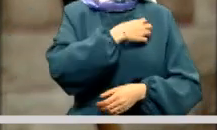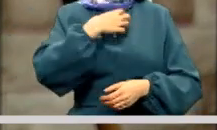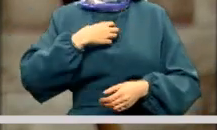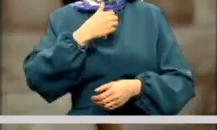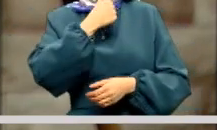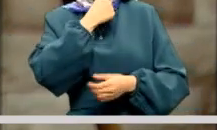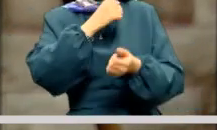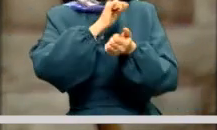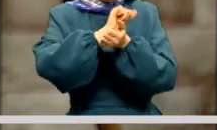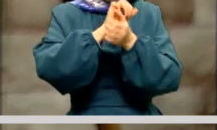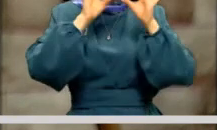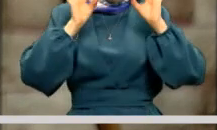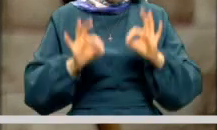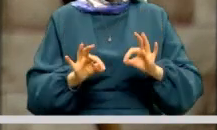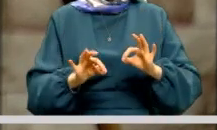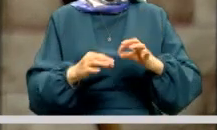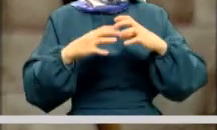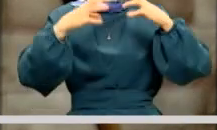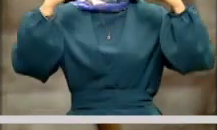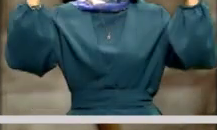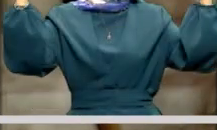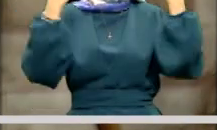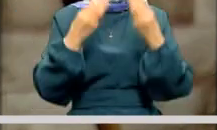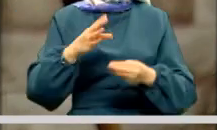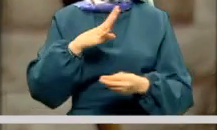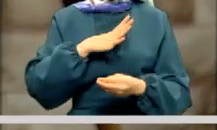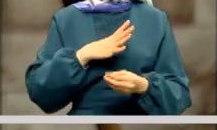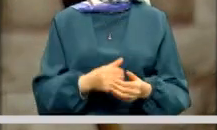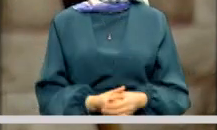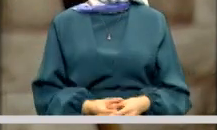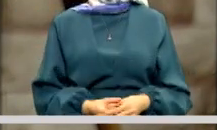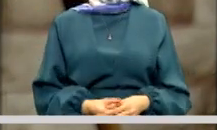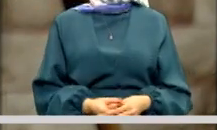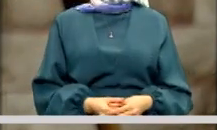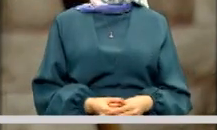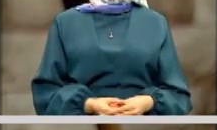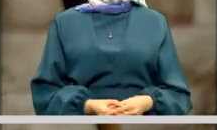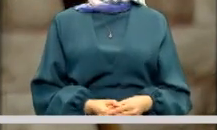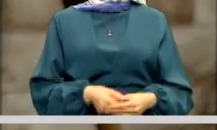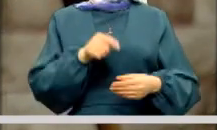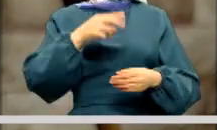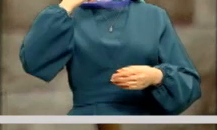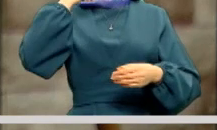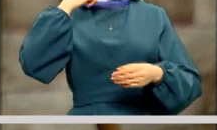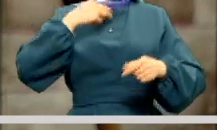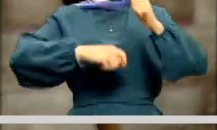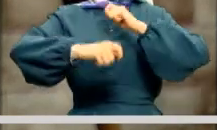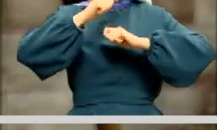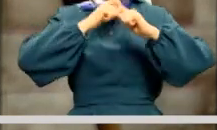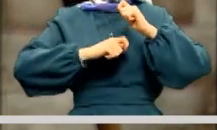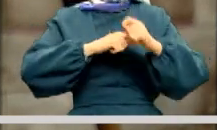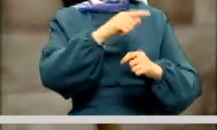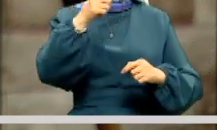aileden başlayarak büyüyen bir şey bu ahlaki tavır ve davranışlarımız